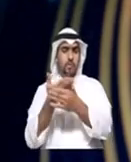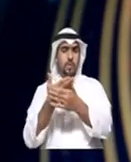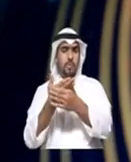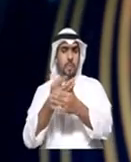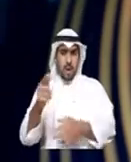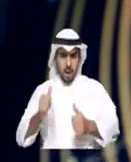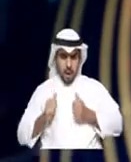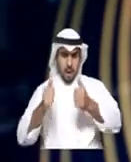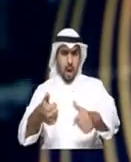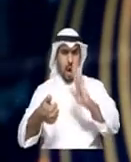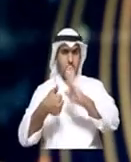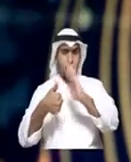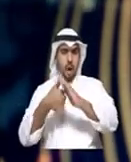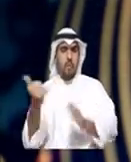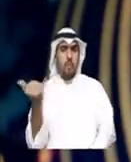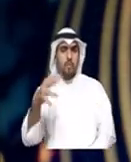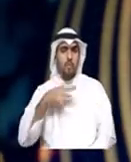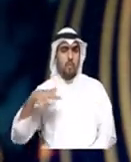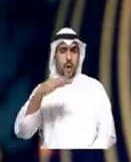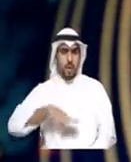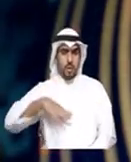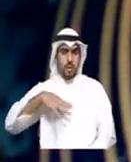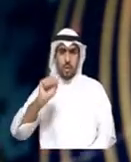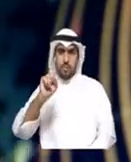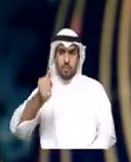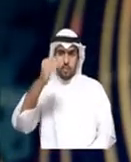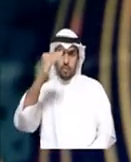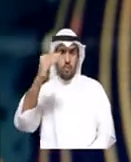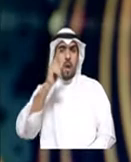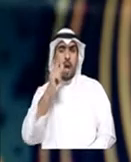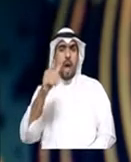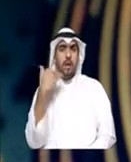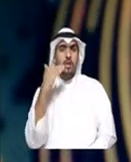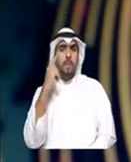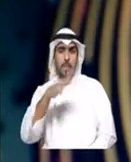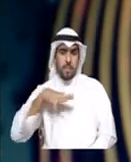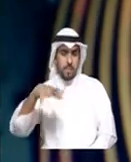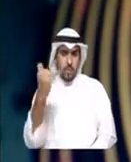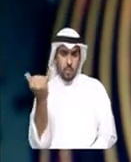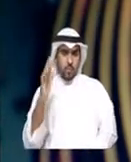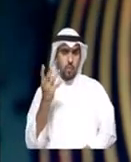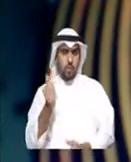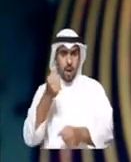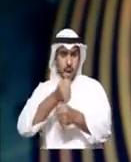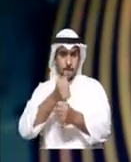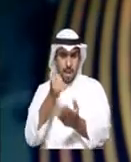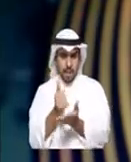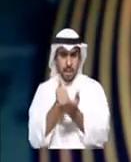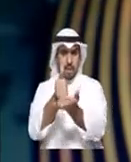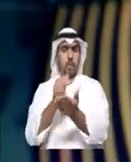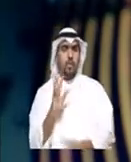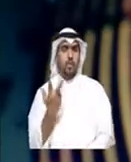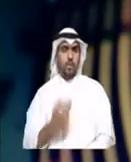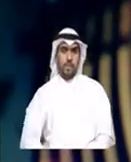أولوية تترجم اهتمام سمو الأمير بالشباب من ناحية وبالعمل التطوعي من ناحية أخرى.